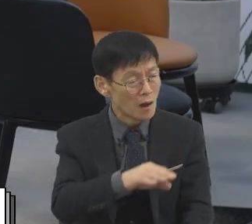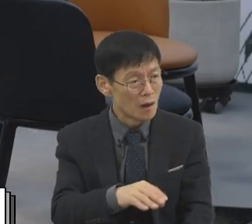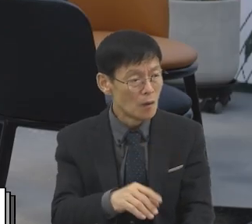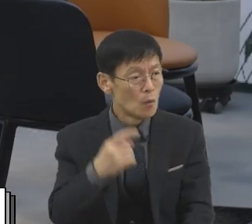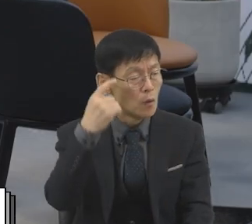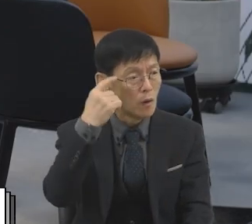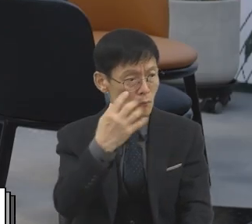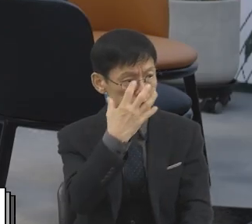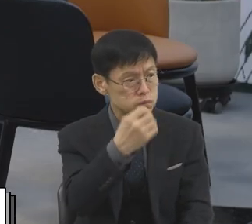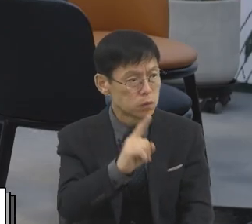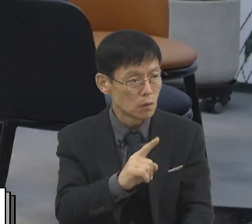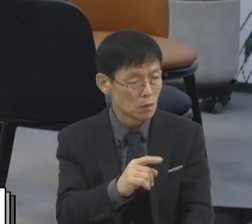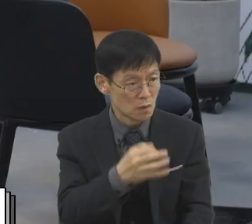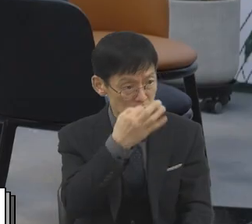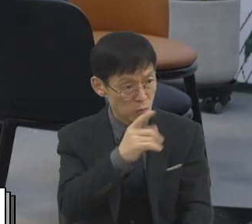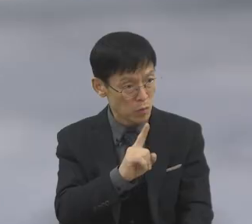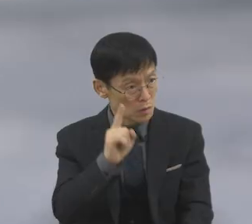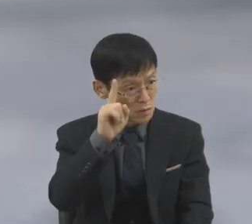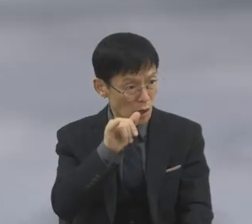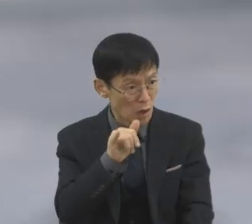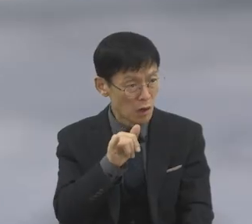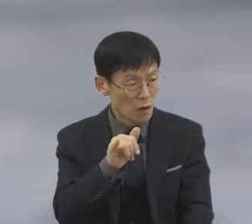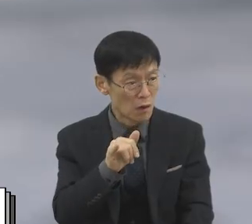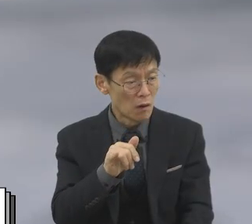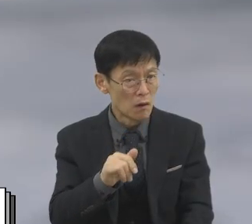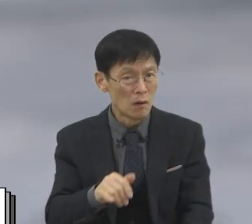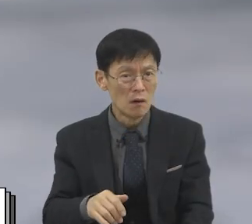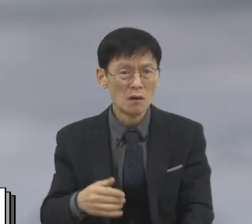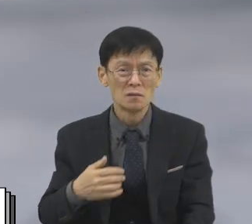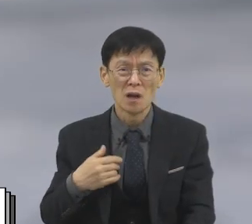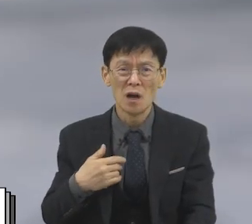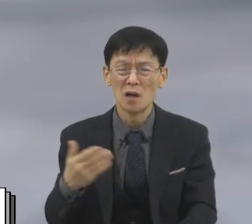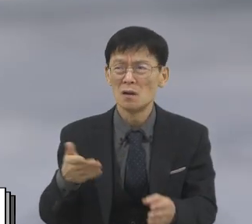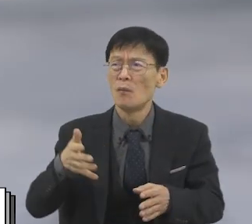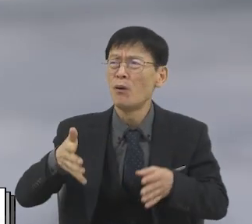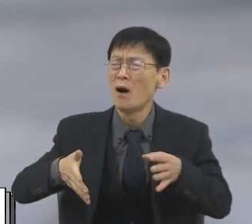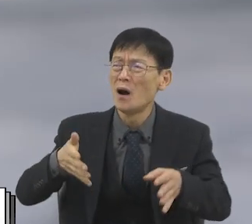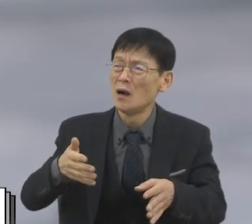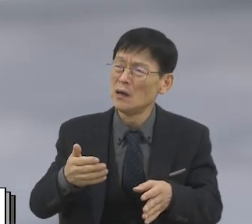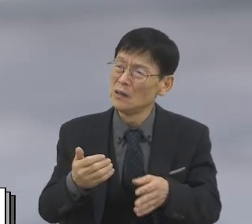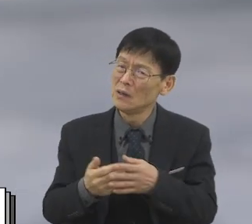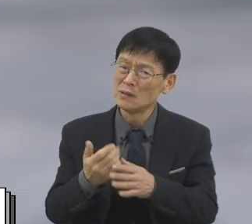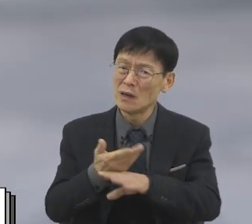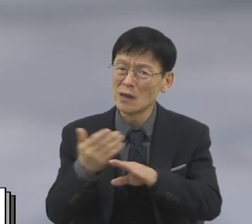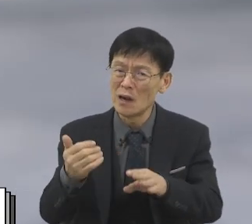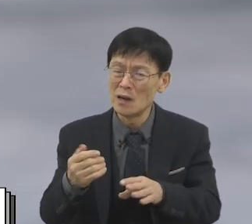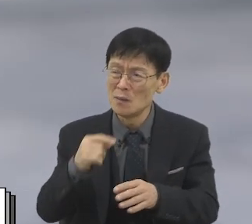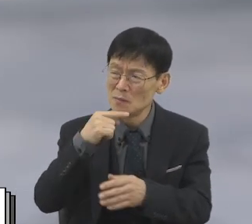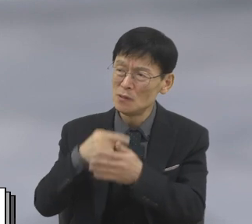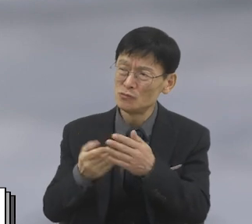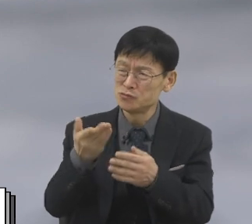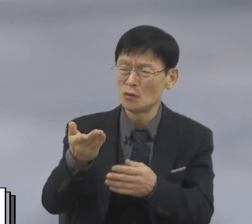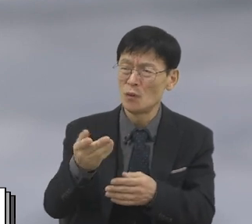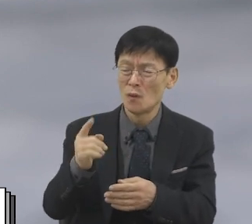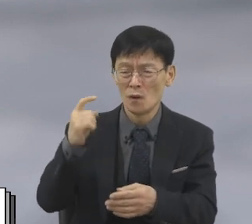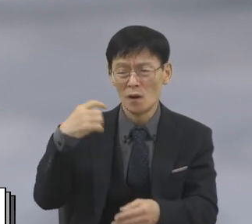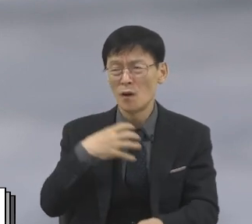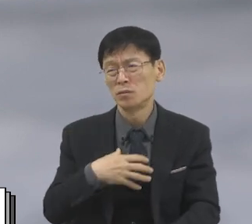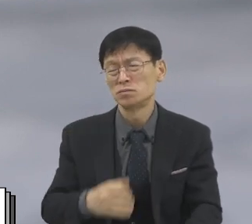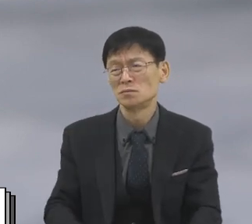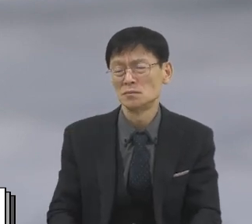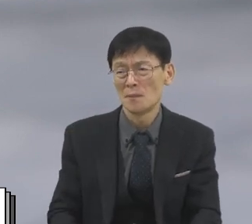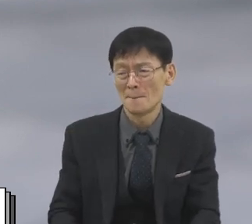지혜씨, 왜 그래? 요즘 힘든 일 있어? 제가 일이 좀 서툴러서 다른 사람한테 피해를 끼치는 것